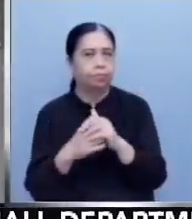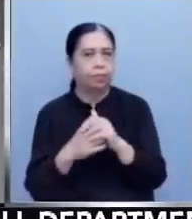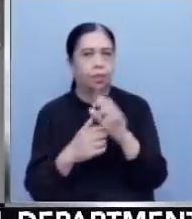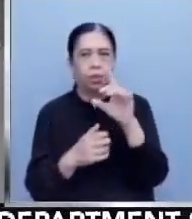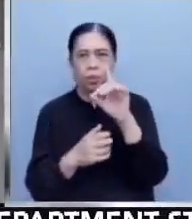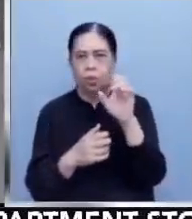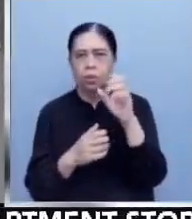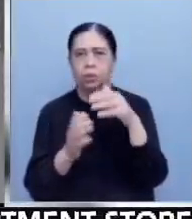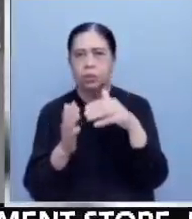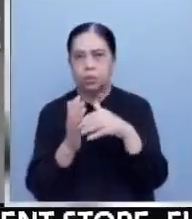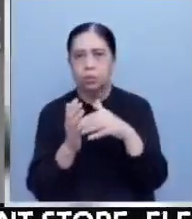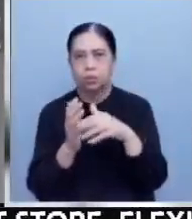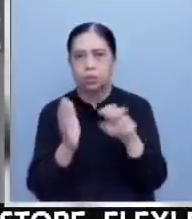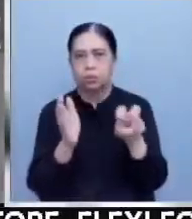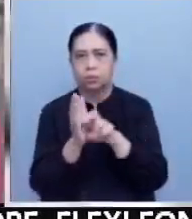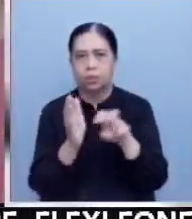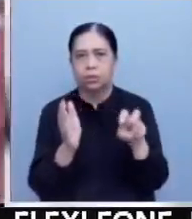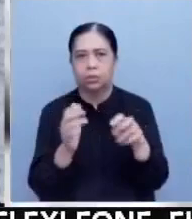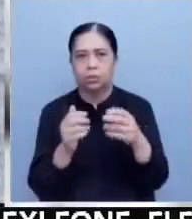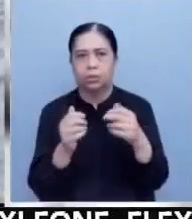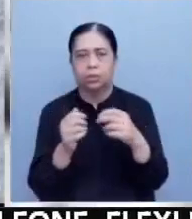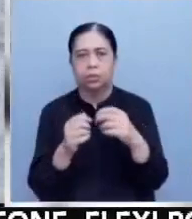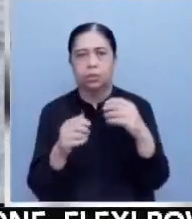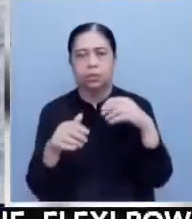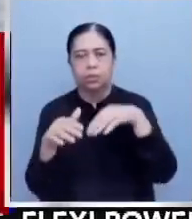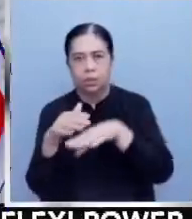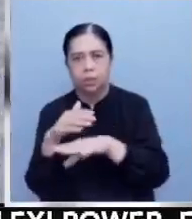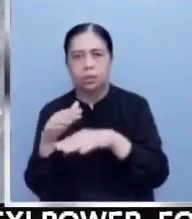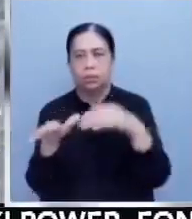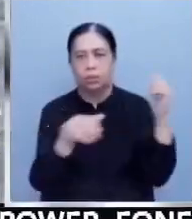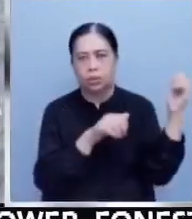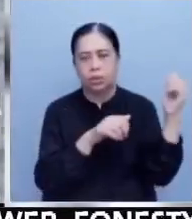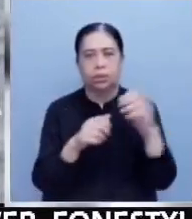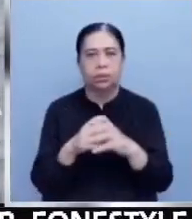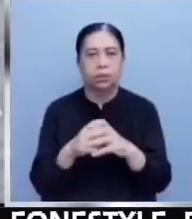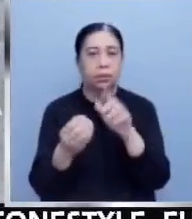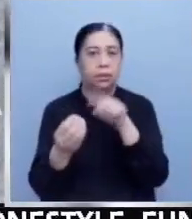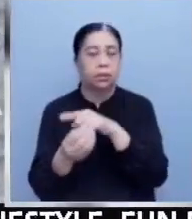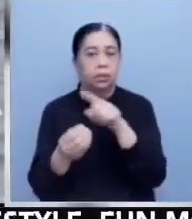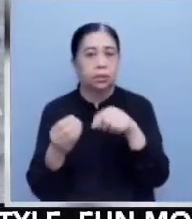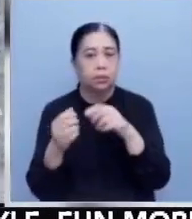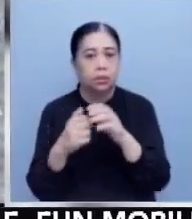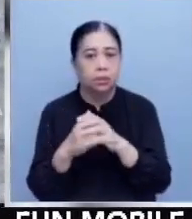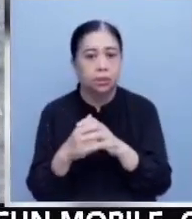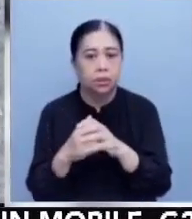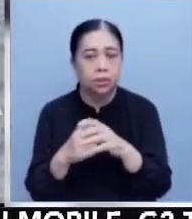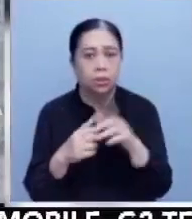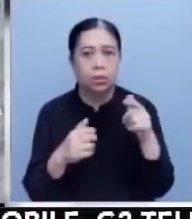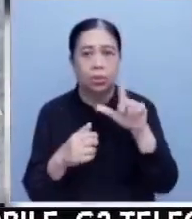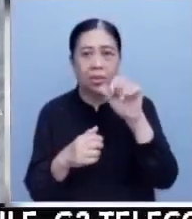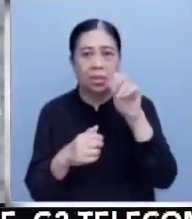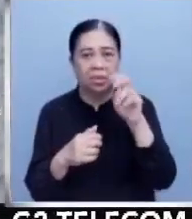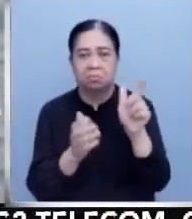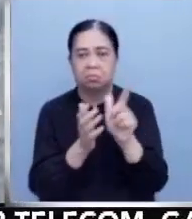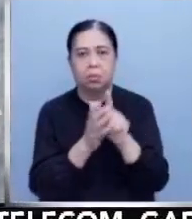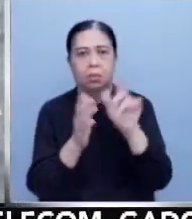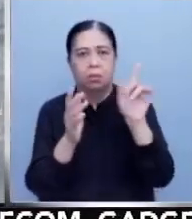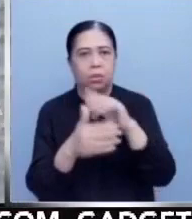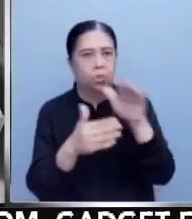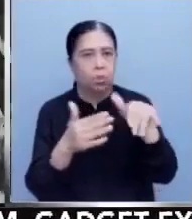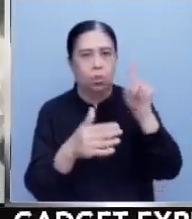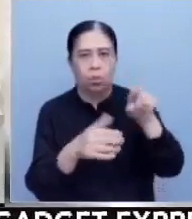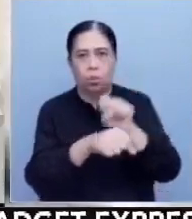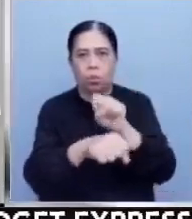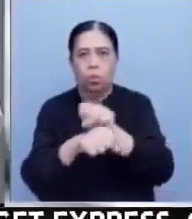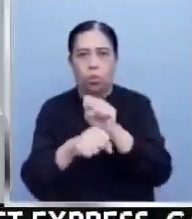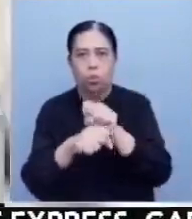na napasahero, inbound and outbound yan. Kansilado muna ang leave ng mga tauhan nila habang naka-heightened alert hanggang September 1.